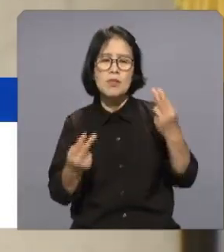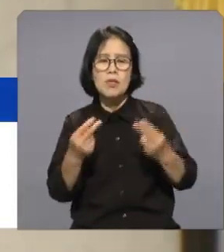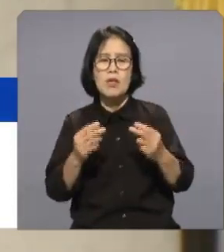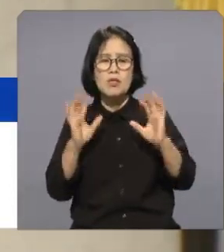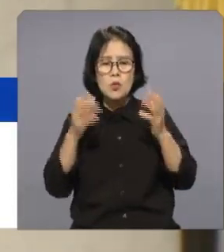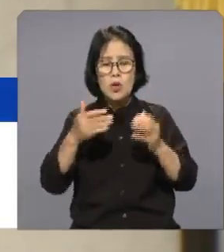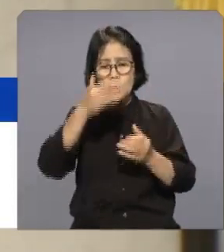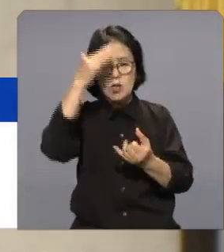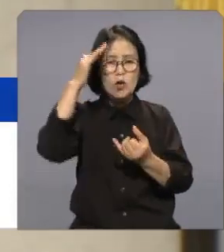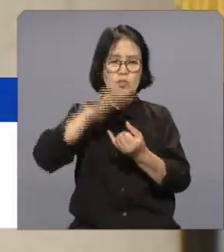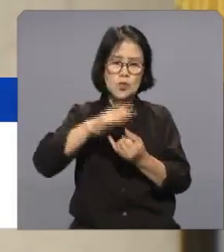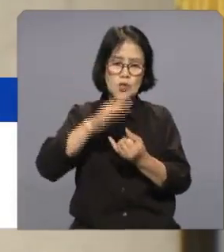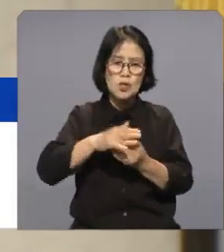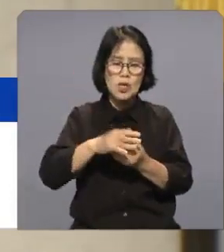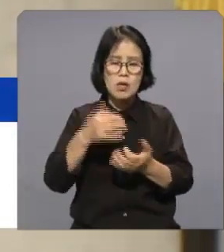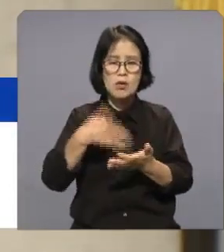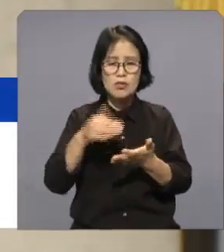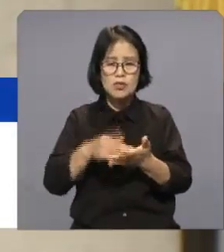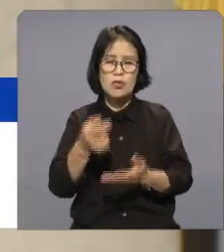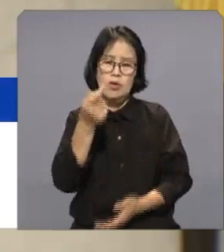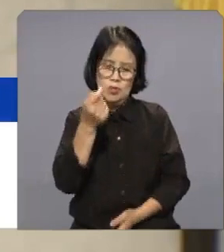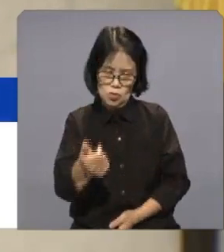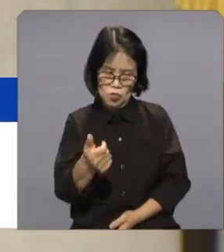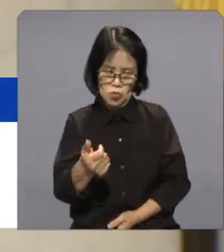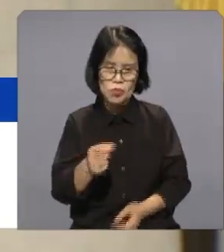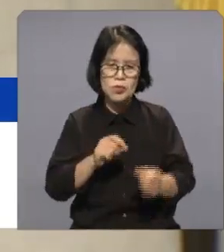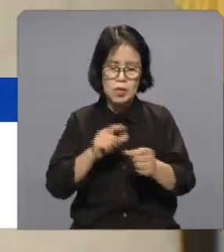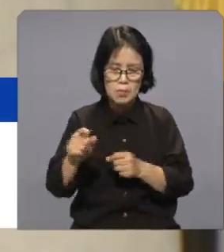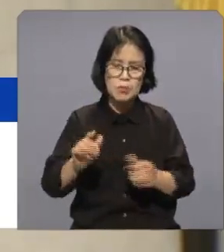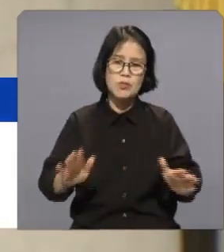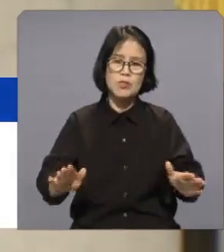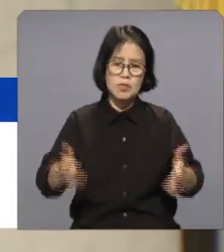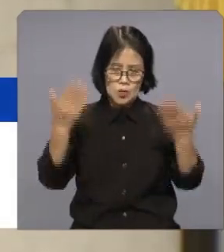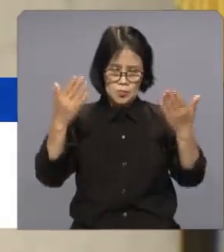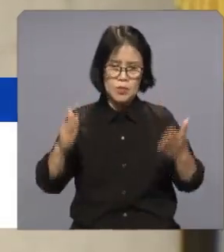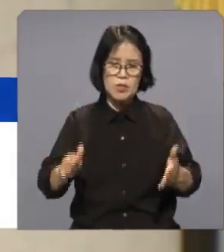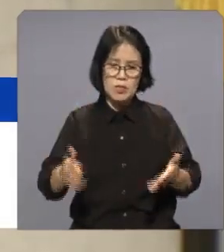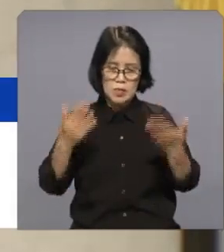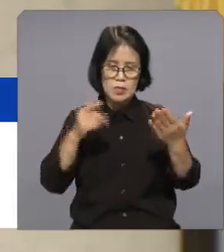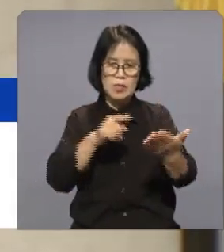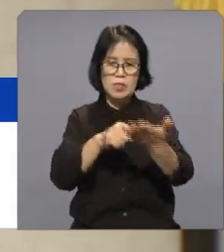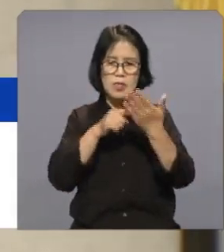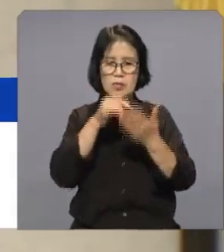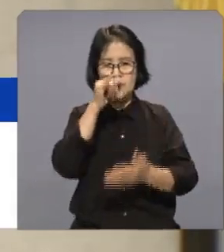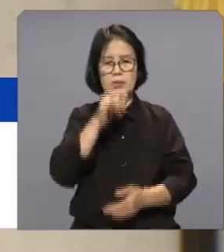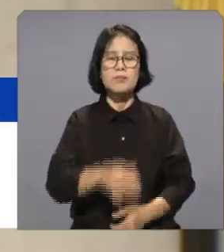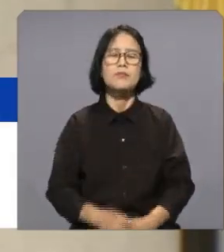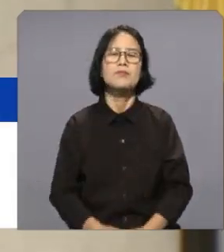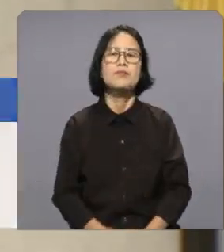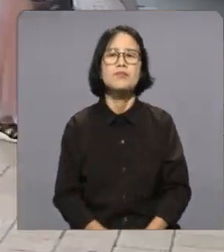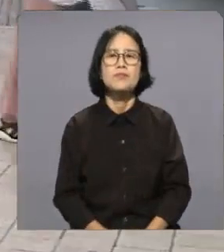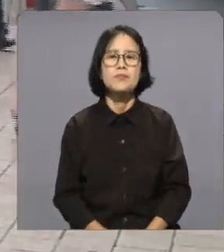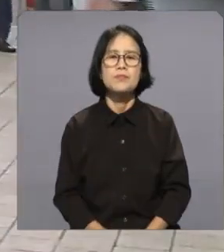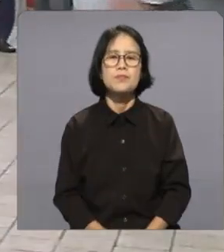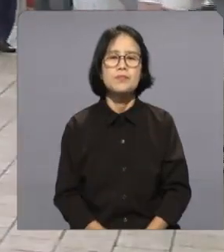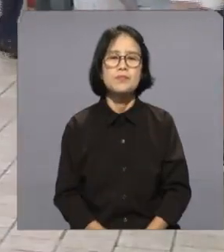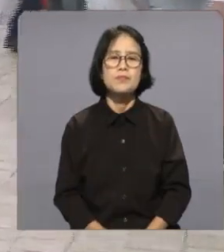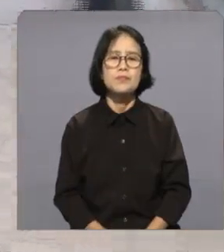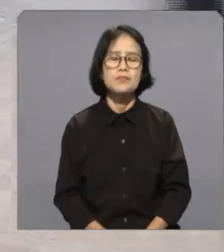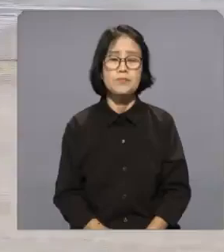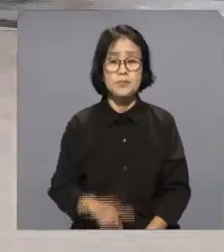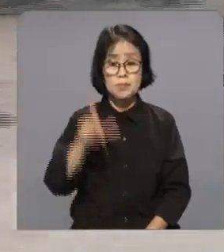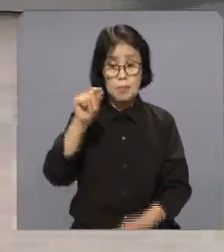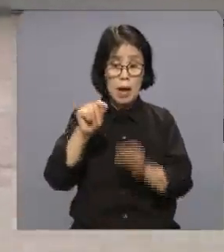소아 청소년의 건수가 작고 대부분 경미한 증상으로 나타나고 있습니다. 만